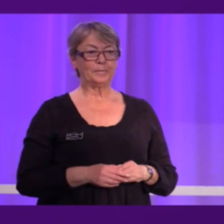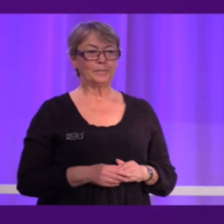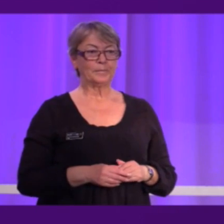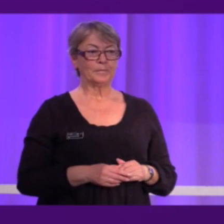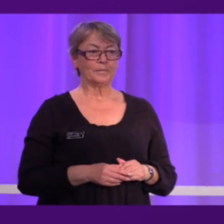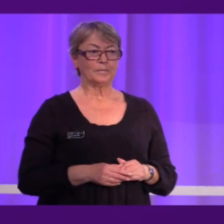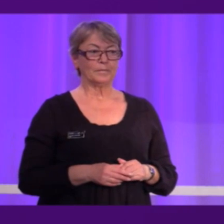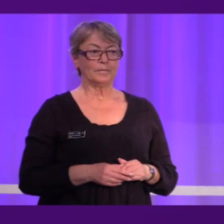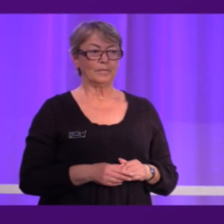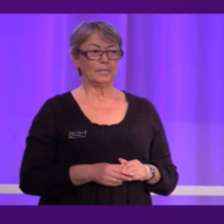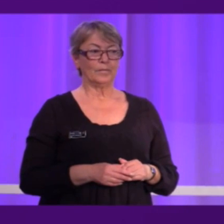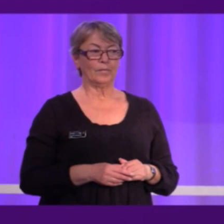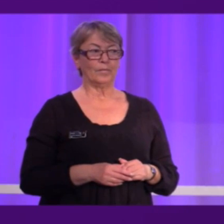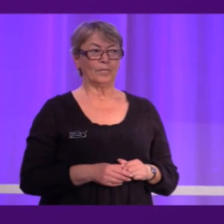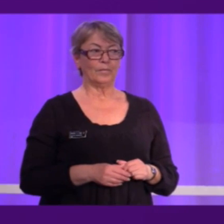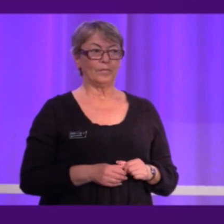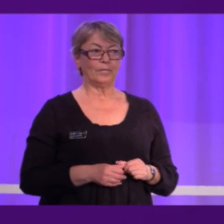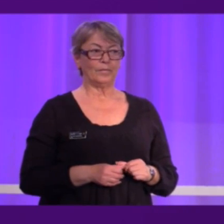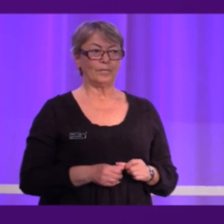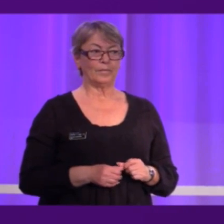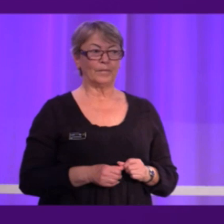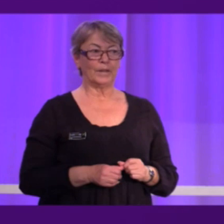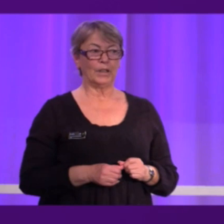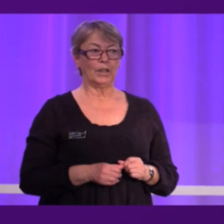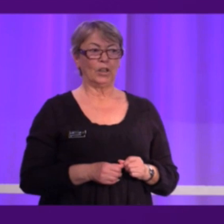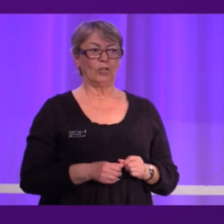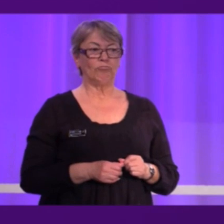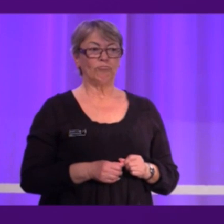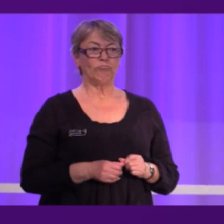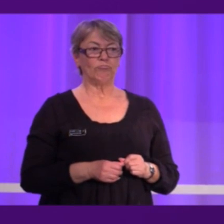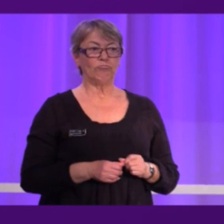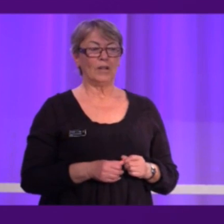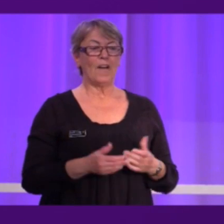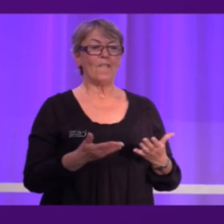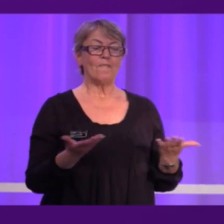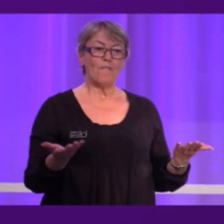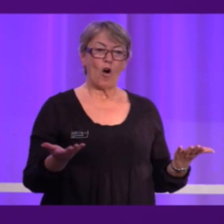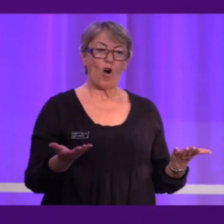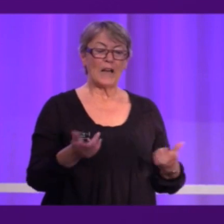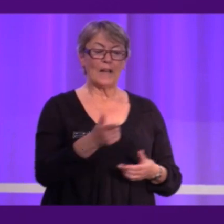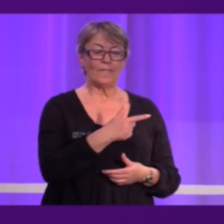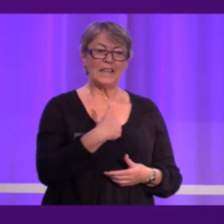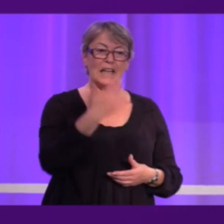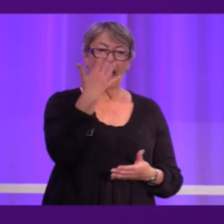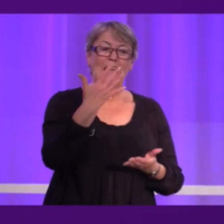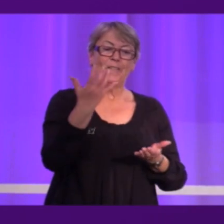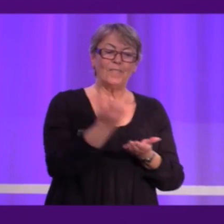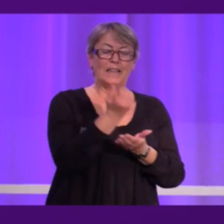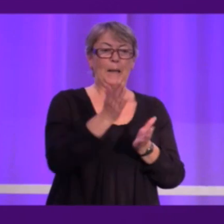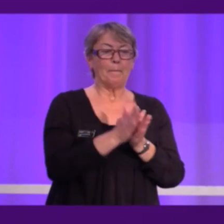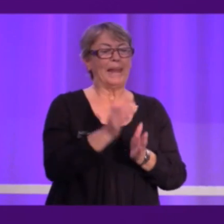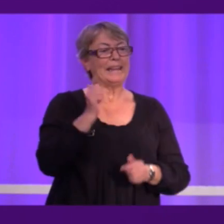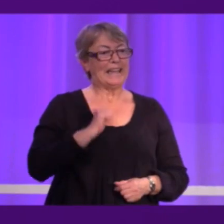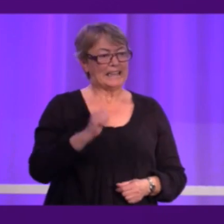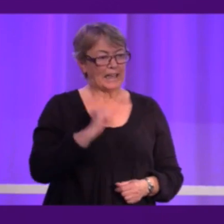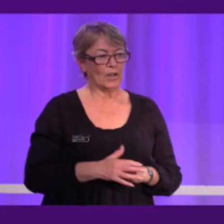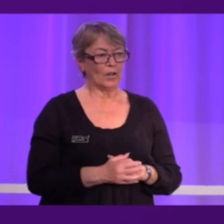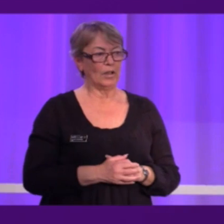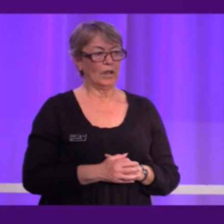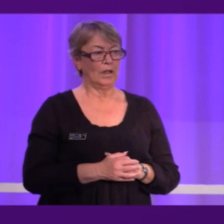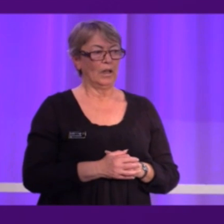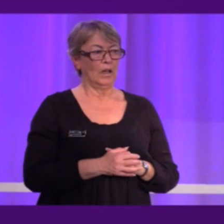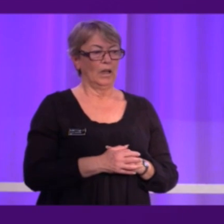Vad vi kan vinna med tillgänglighet. Ja, vi lever